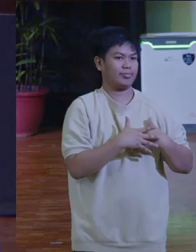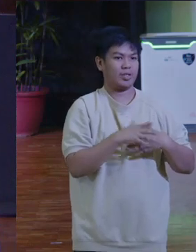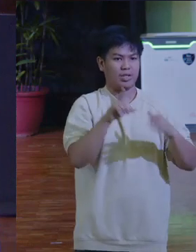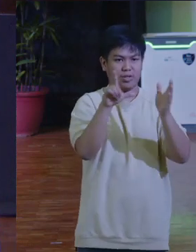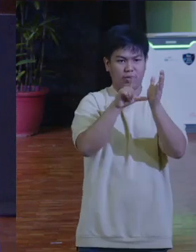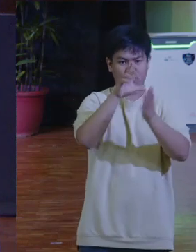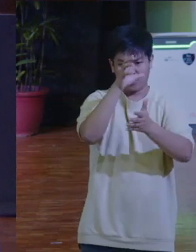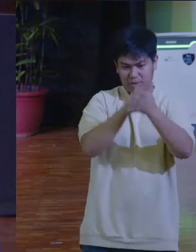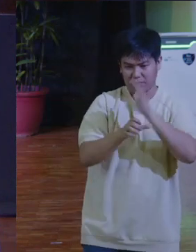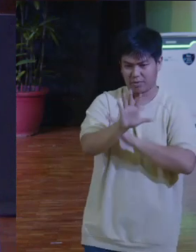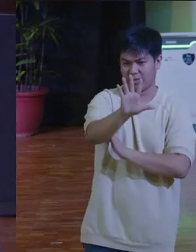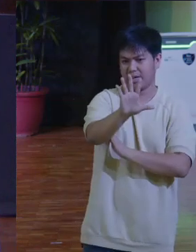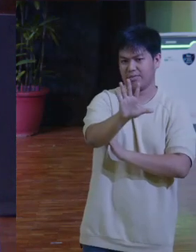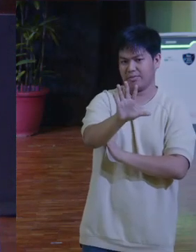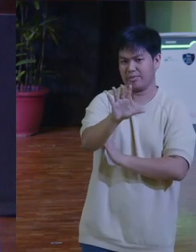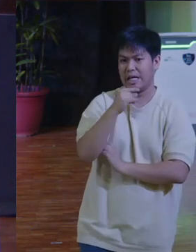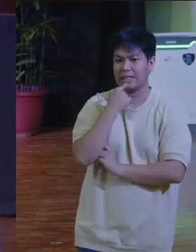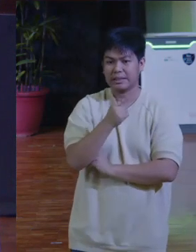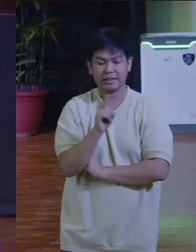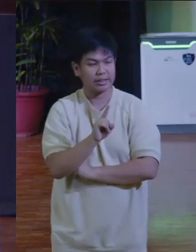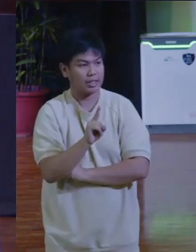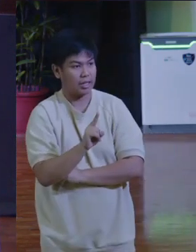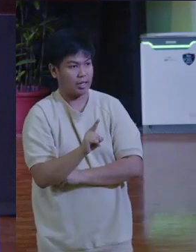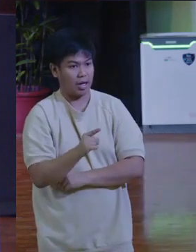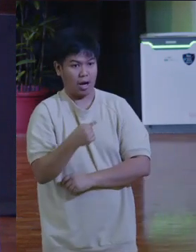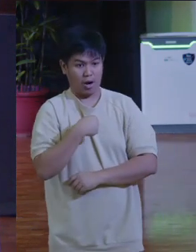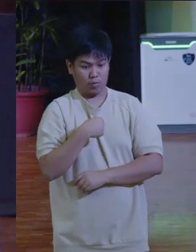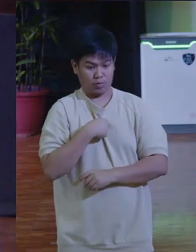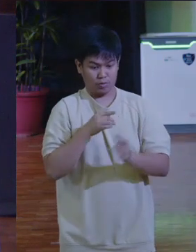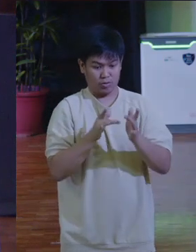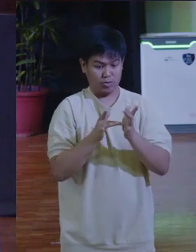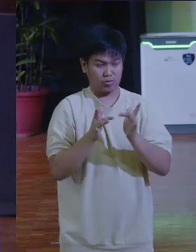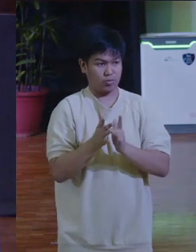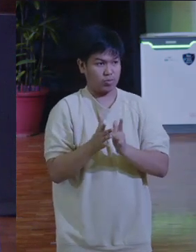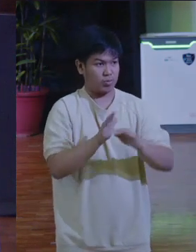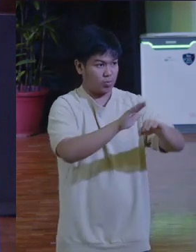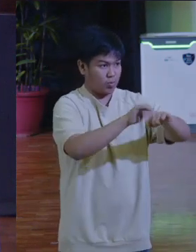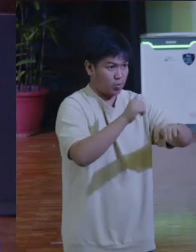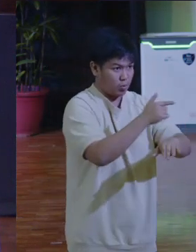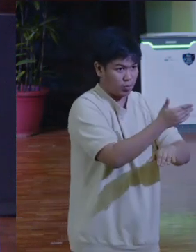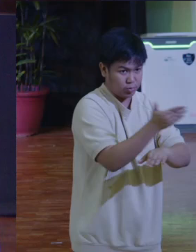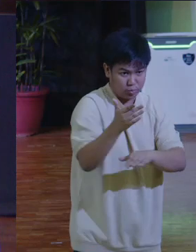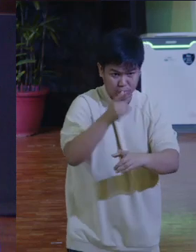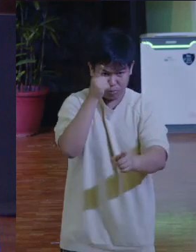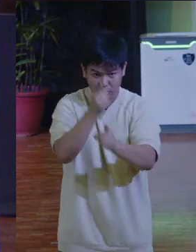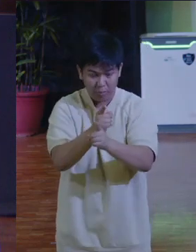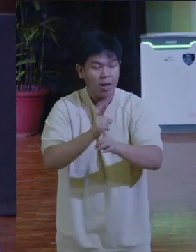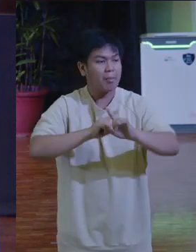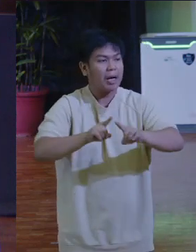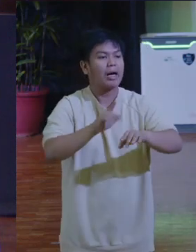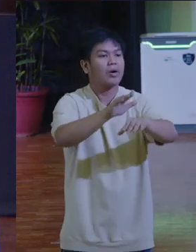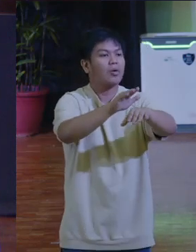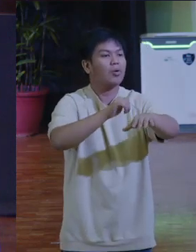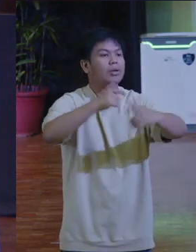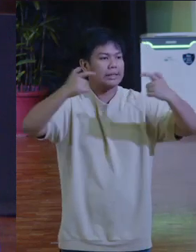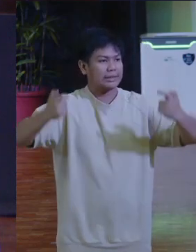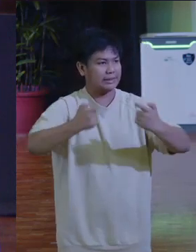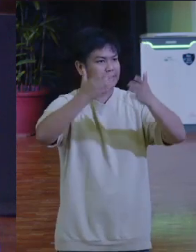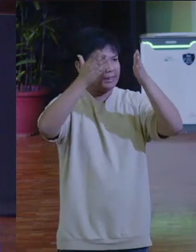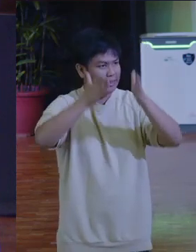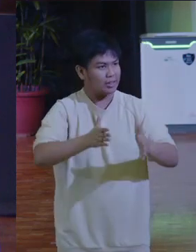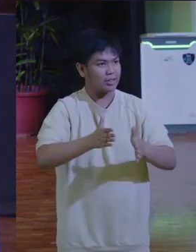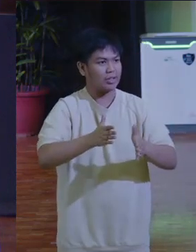verses 32, I have not come to call the righteous but sinners to repentance. Siya